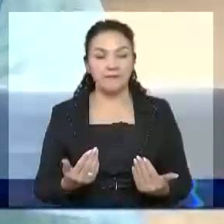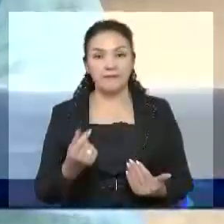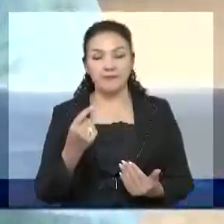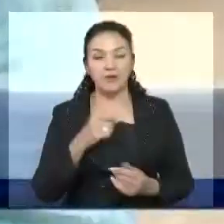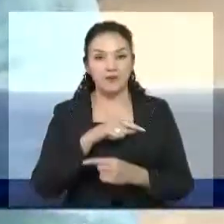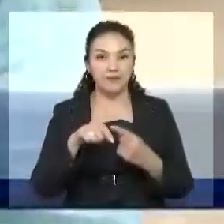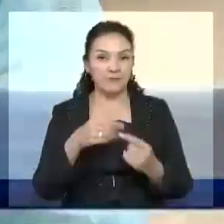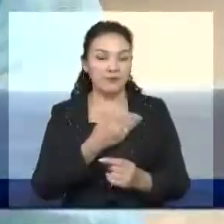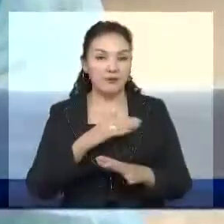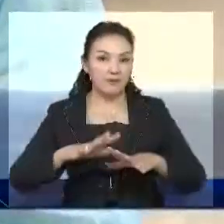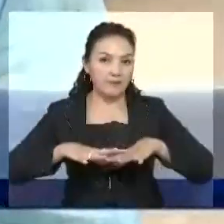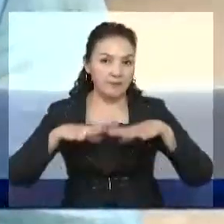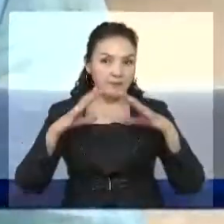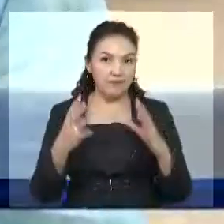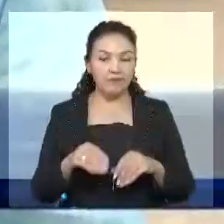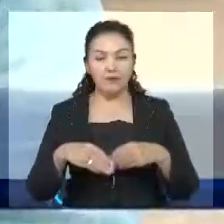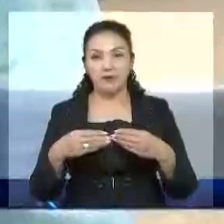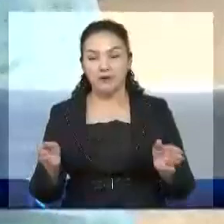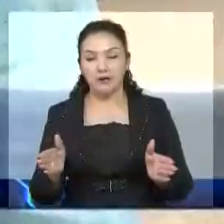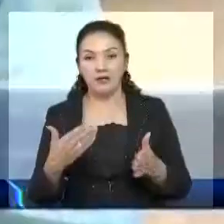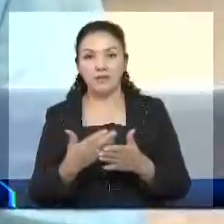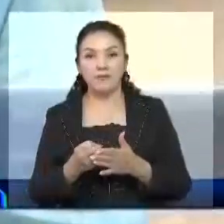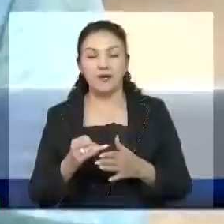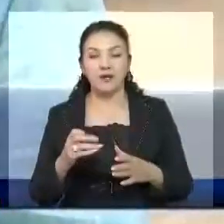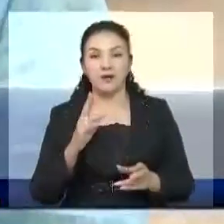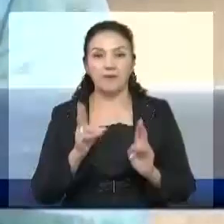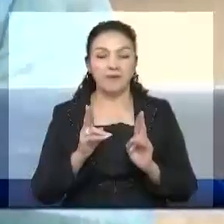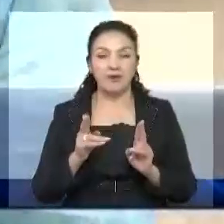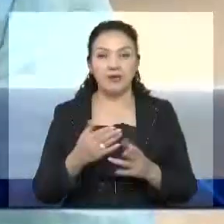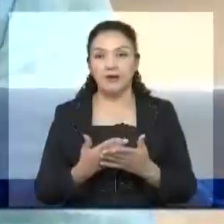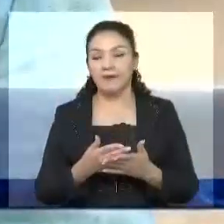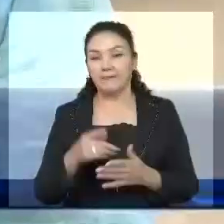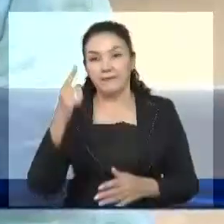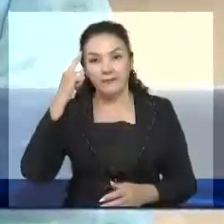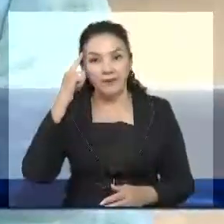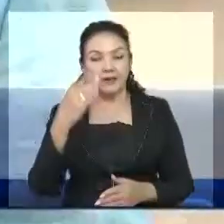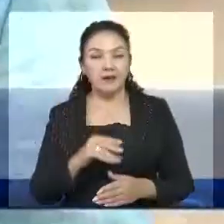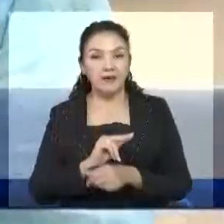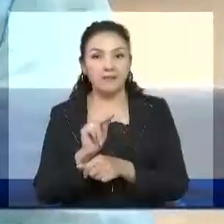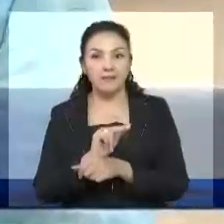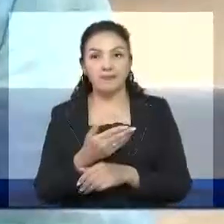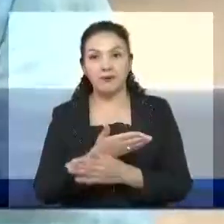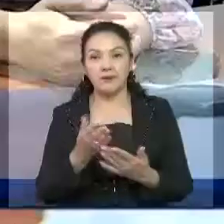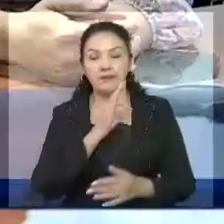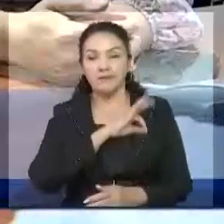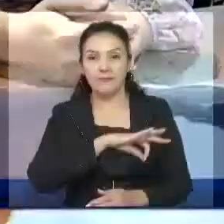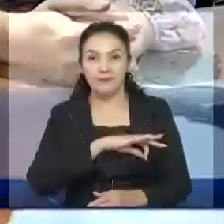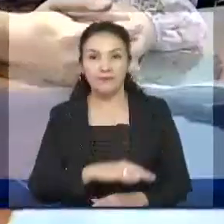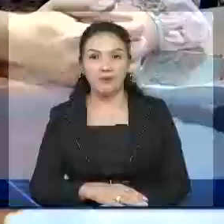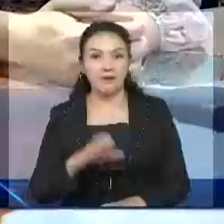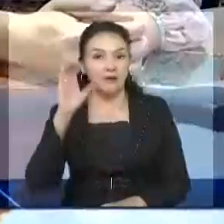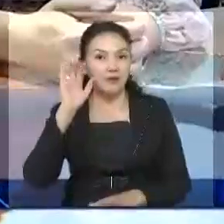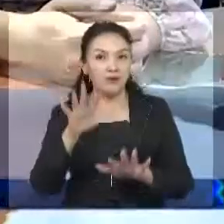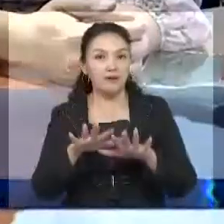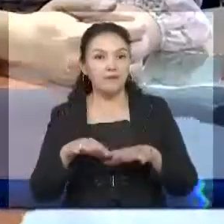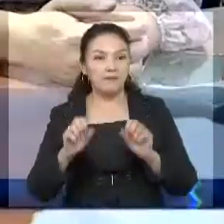бизнес, хотят более расшириться, открыть пекарни, открыть кондитерские цеха. И я думаю, что это обучение было для них полезным. Слушательницам